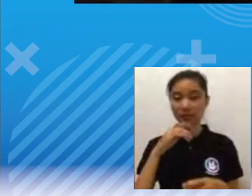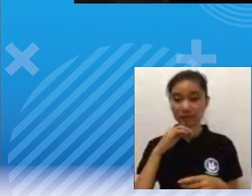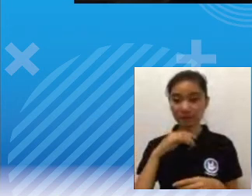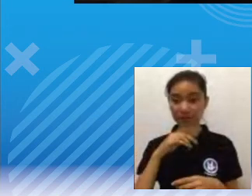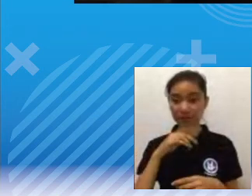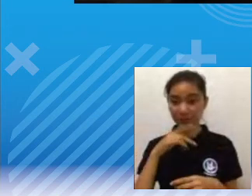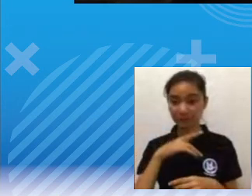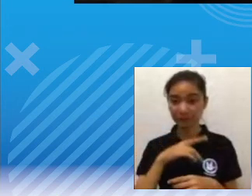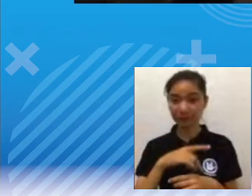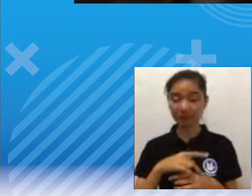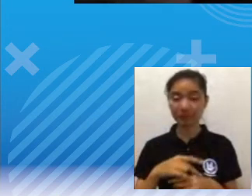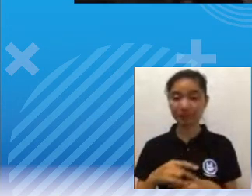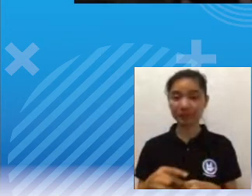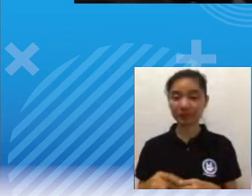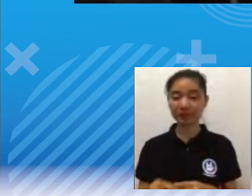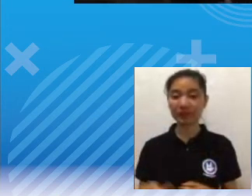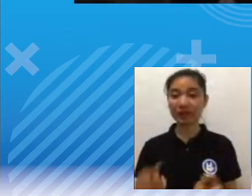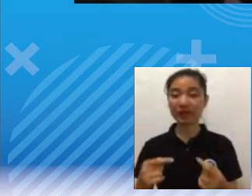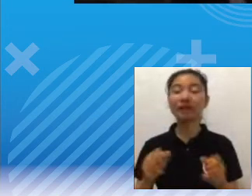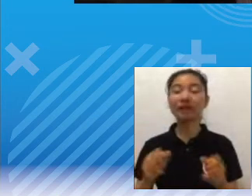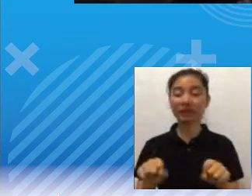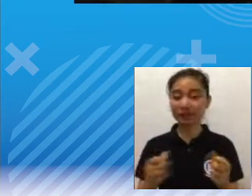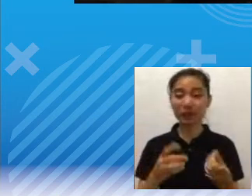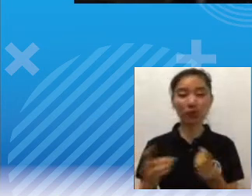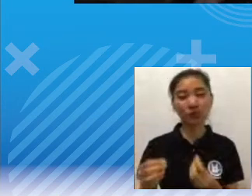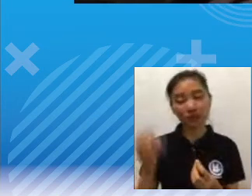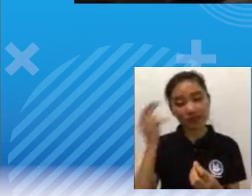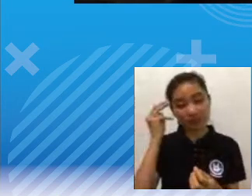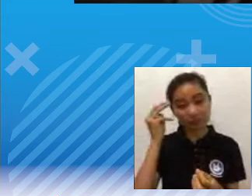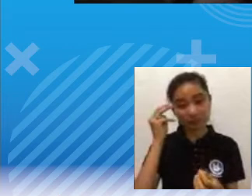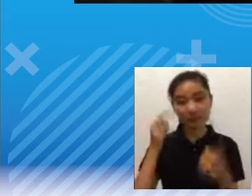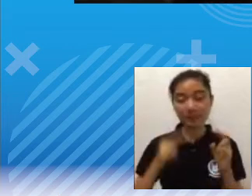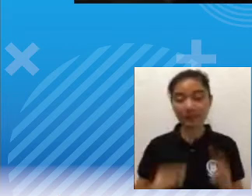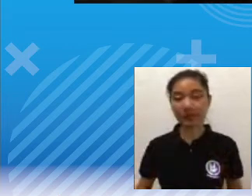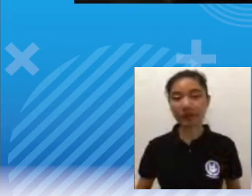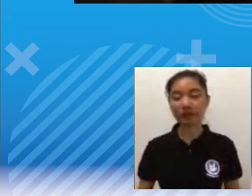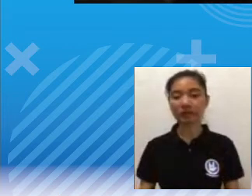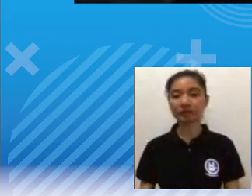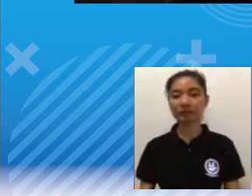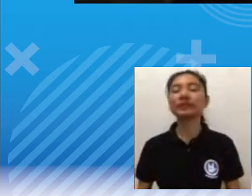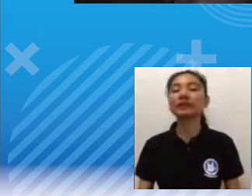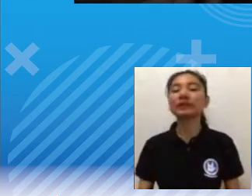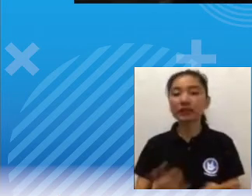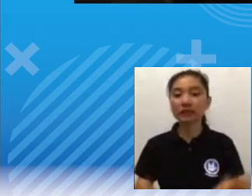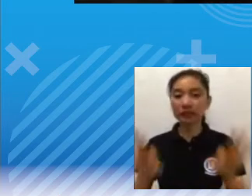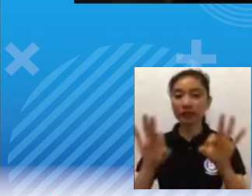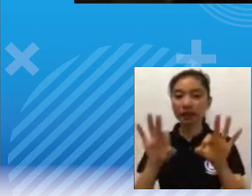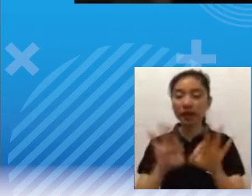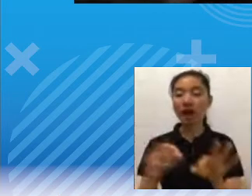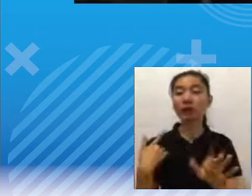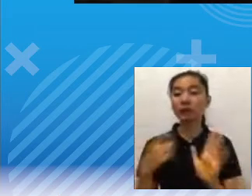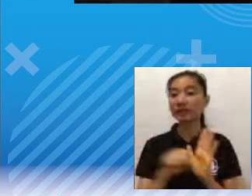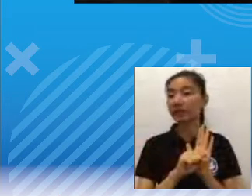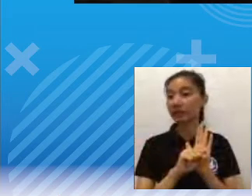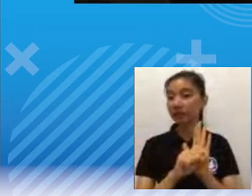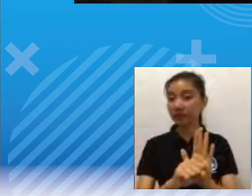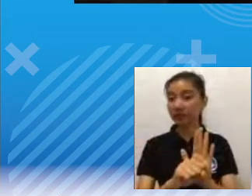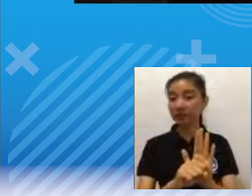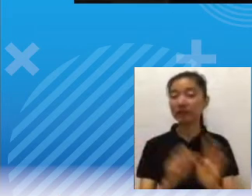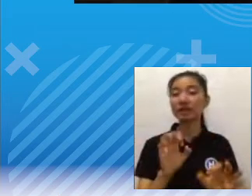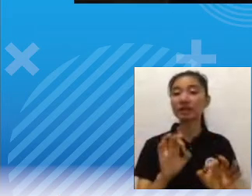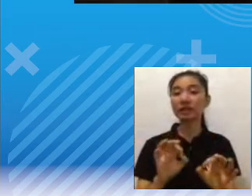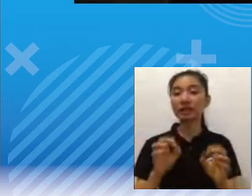health. Pero importante tong tanong na to, no, na kasi meron din tayong mga simptomas na parang kung physical